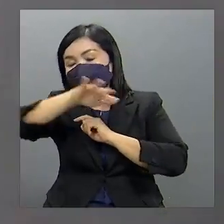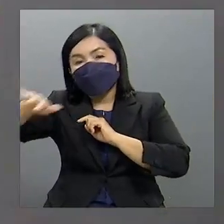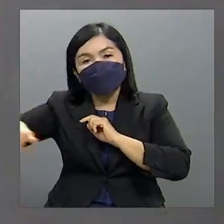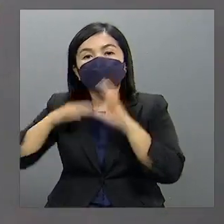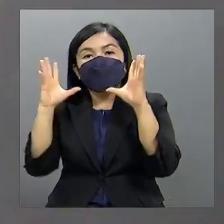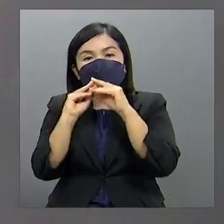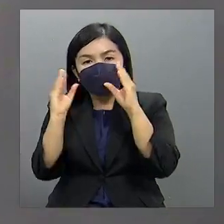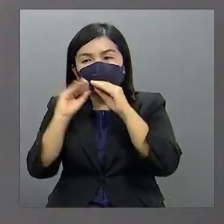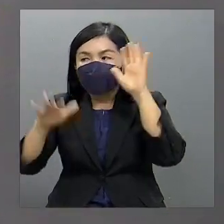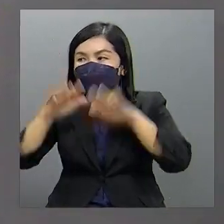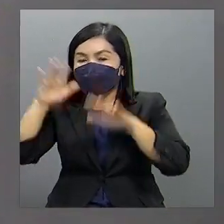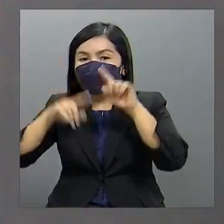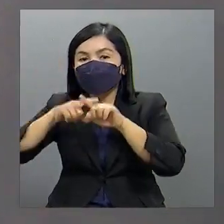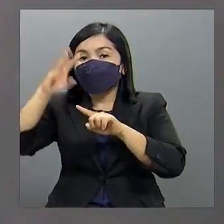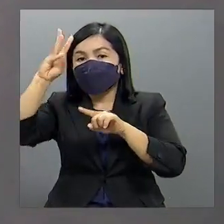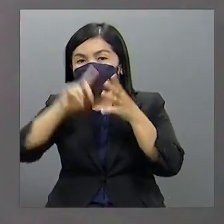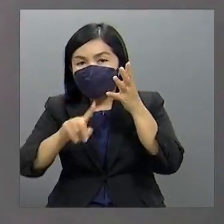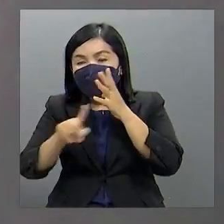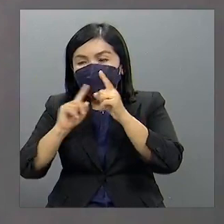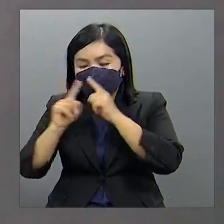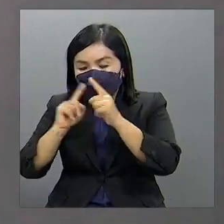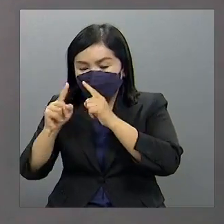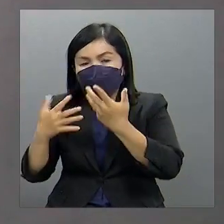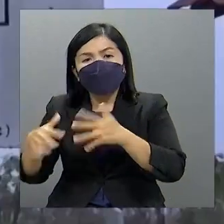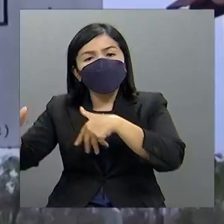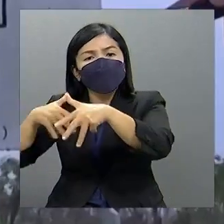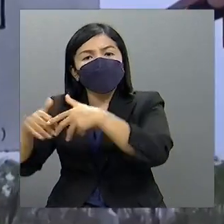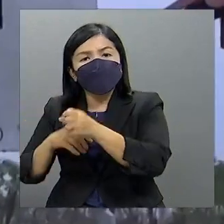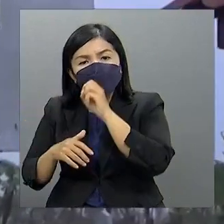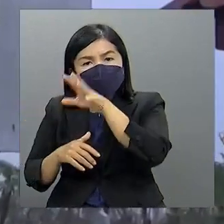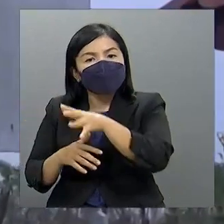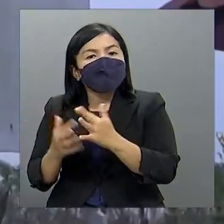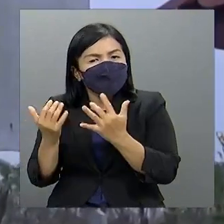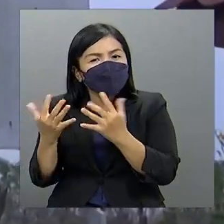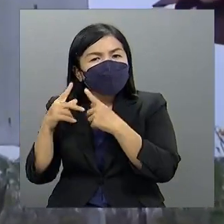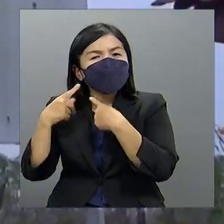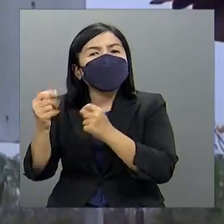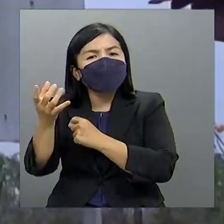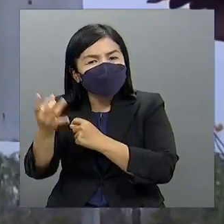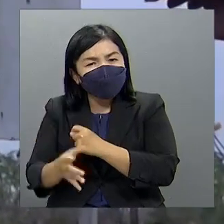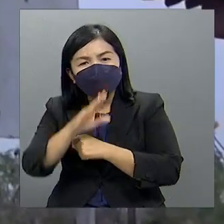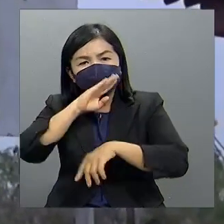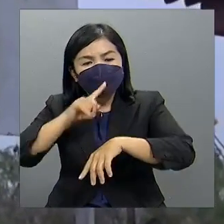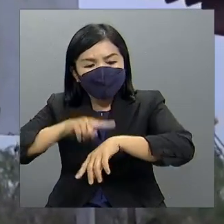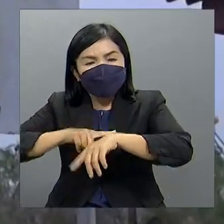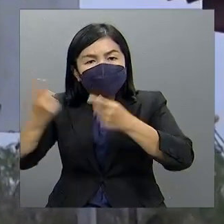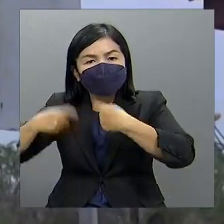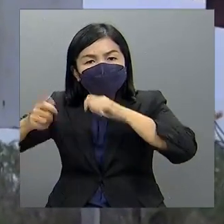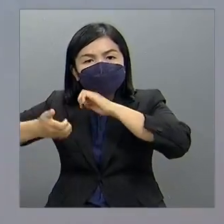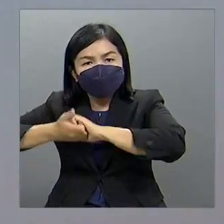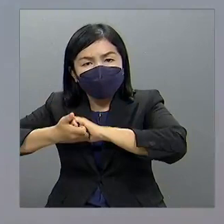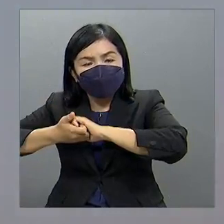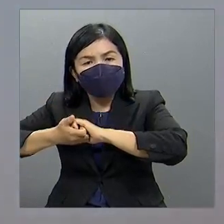เดือนมิ.ย.นี้ซึ่งชาวบ้านเขายืนยันว่าจะปักหลักรอคำตอบถักหมดสัญญาเช่าก็จะออกมาเคลื่อนไหว